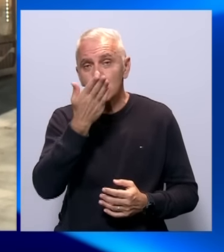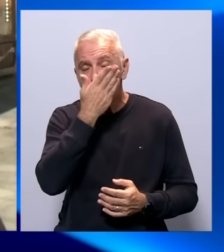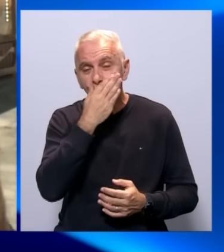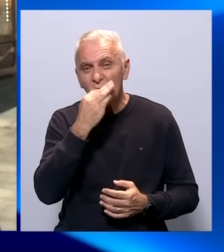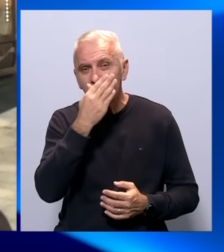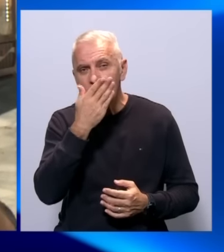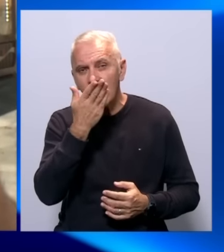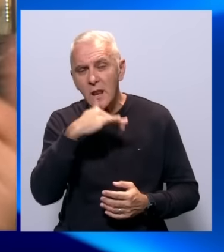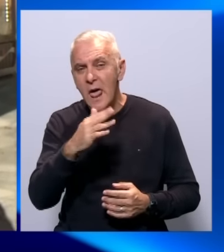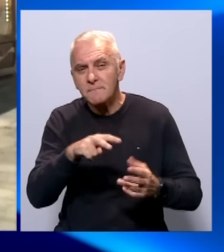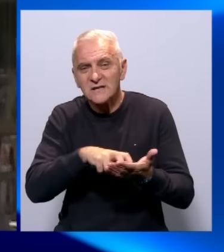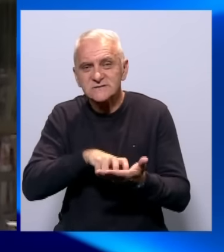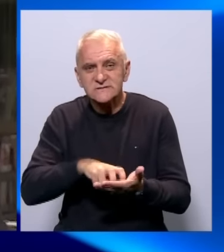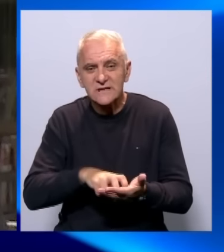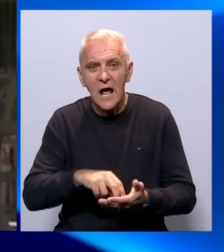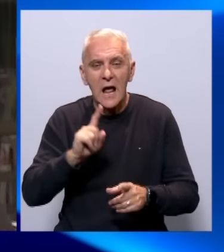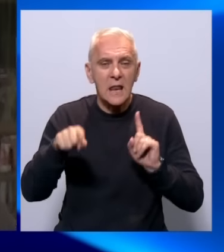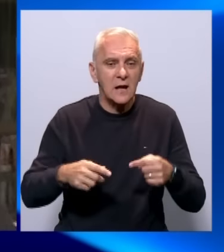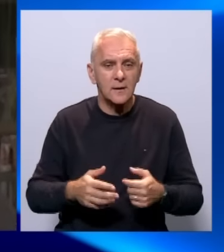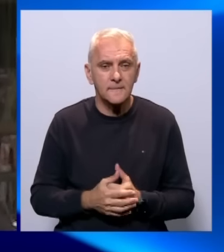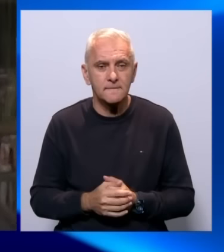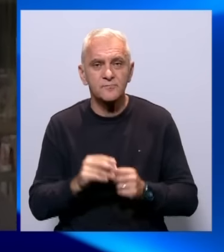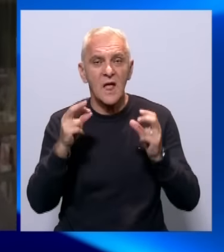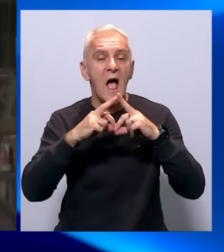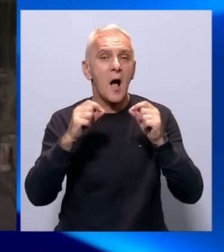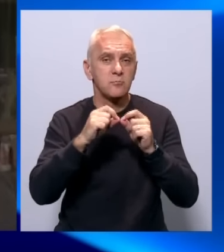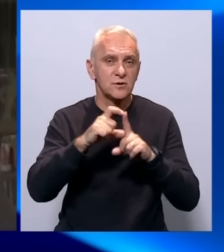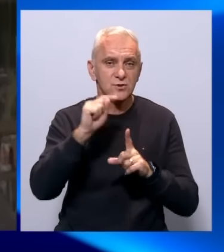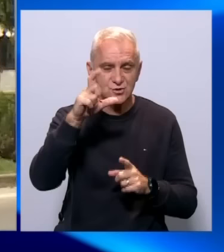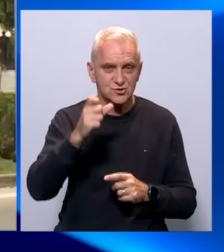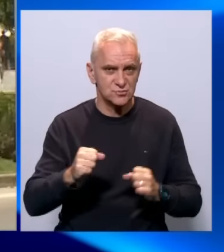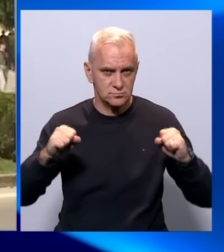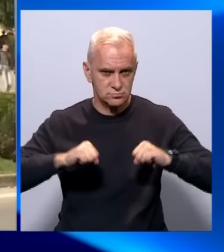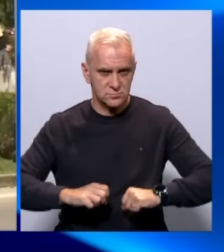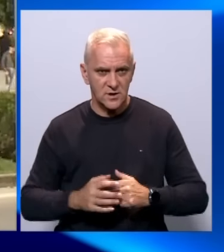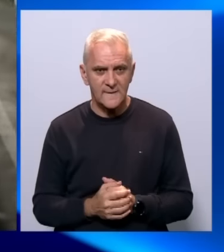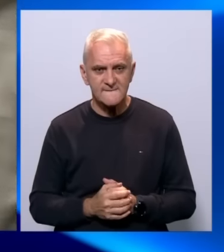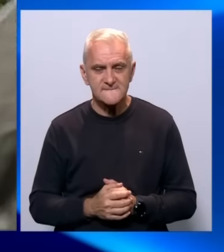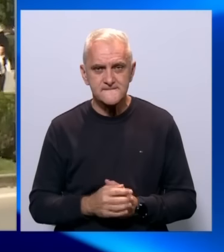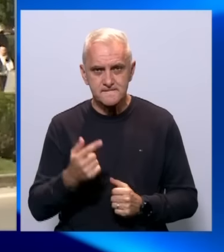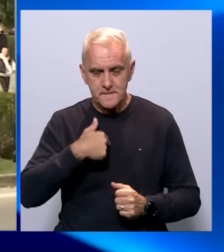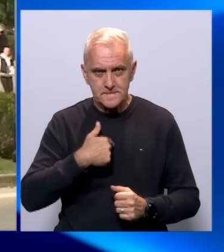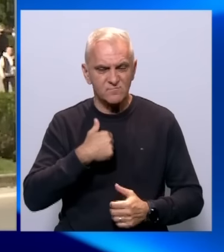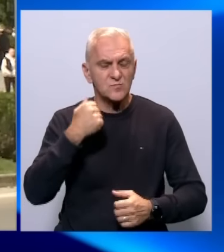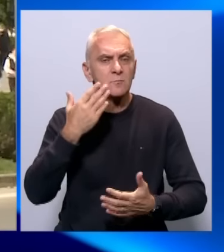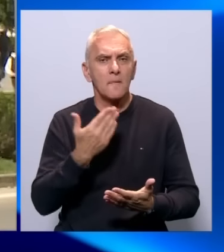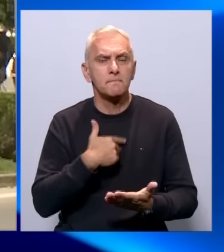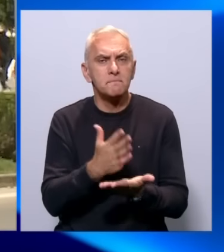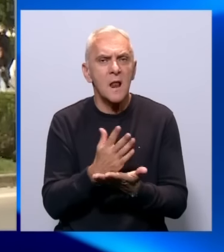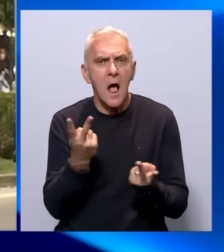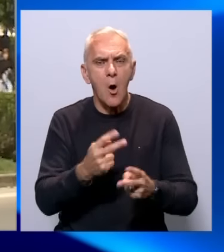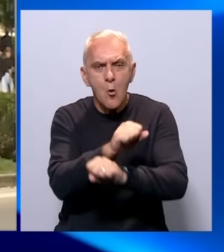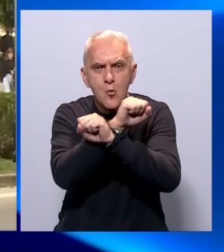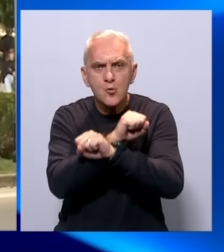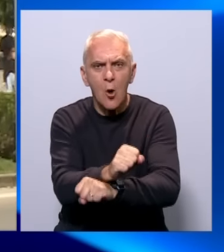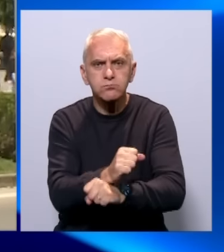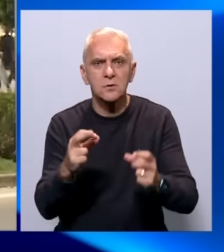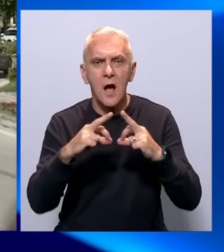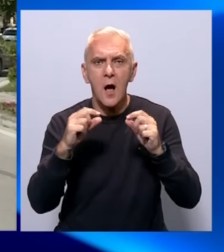nemaš više nekog straha od Abdićove dinastije. Bili smo robovi dinastije